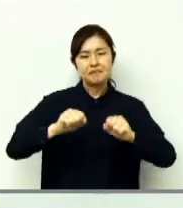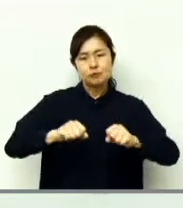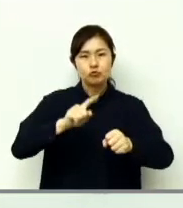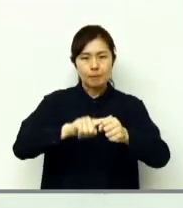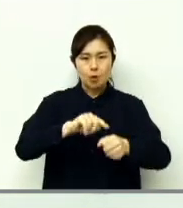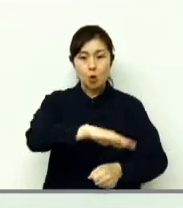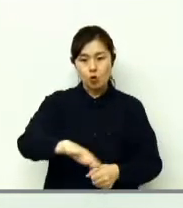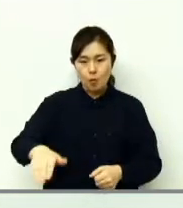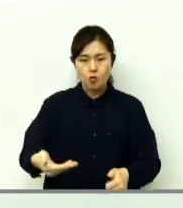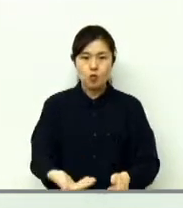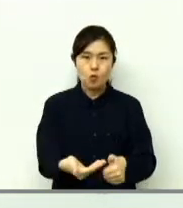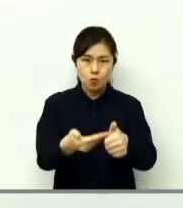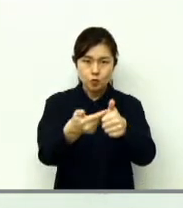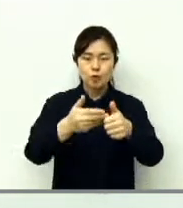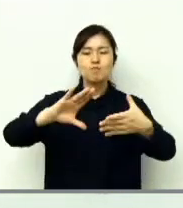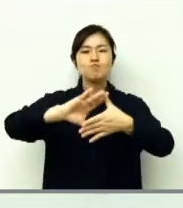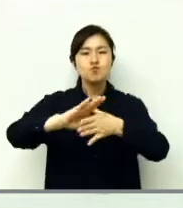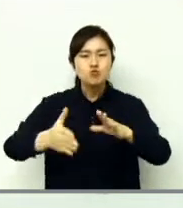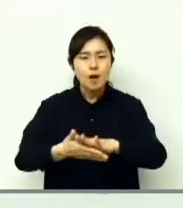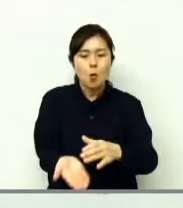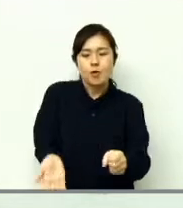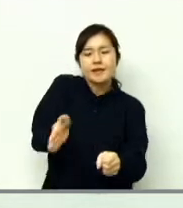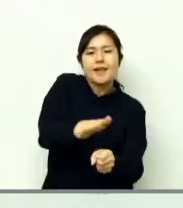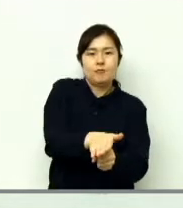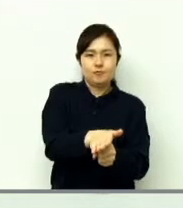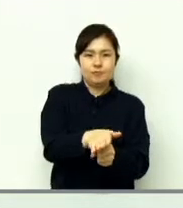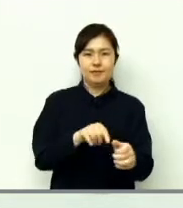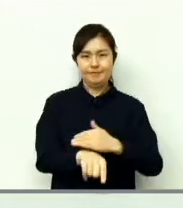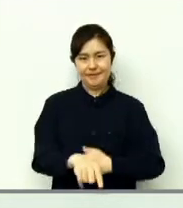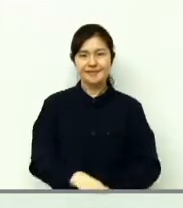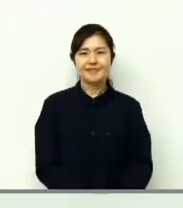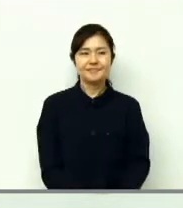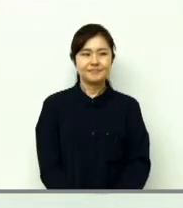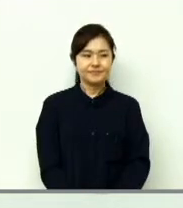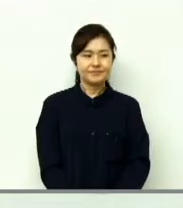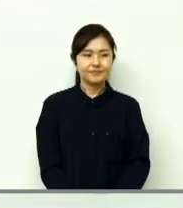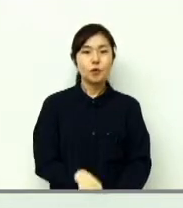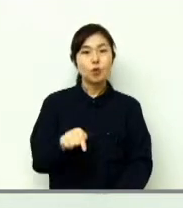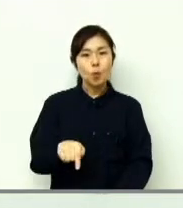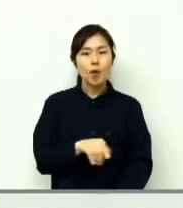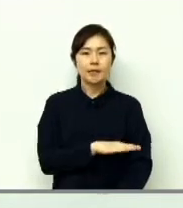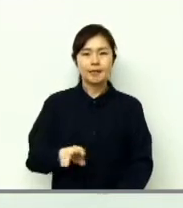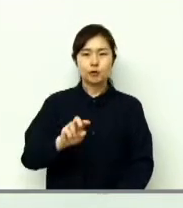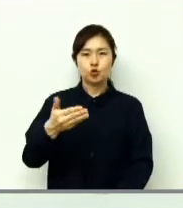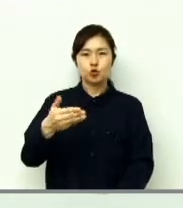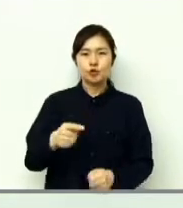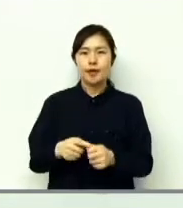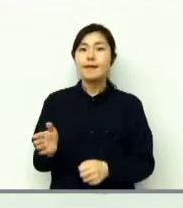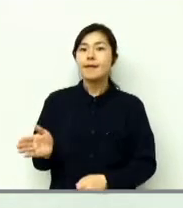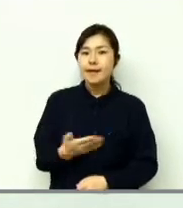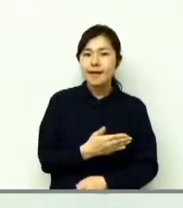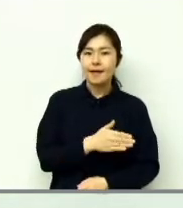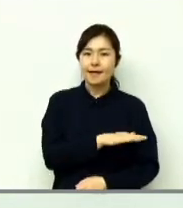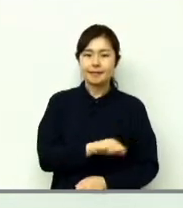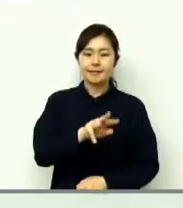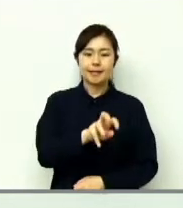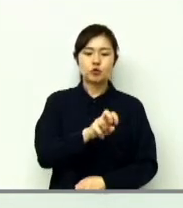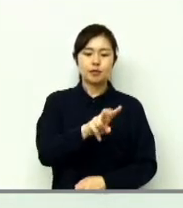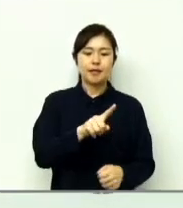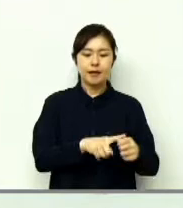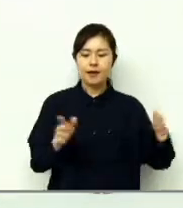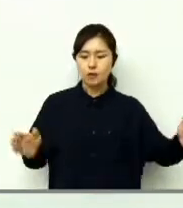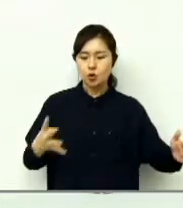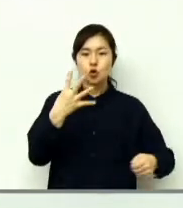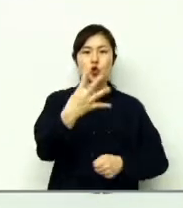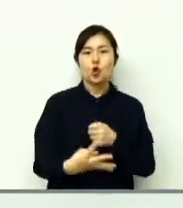でございます。計画期間については平成29年度から平成32年度までの4年間ということ